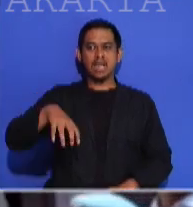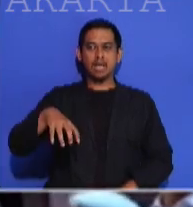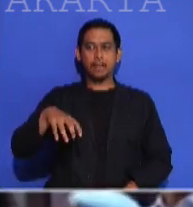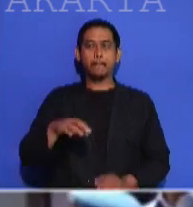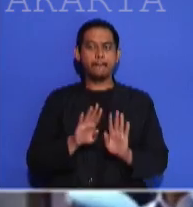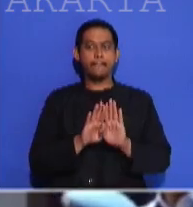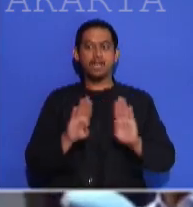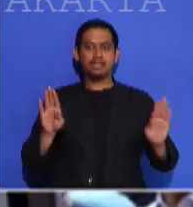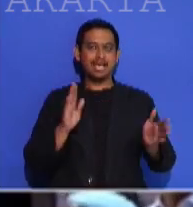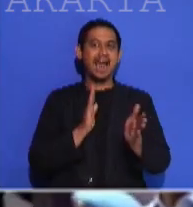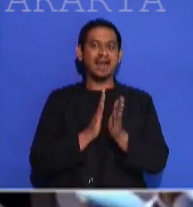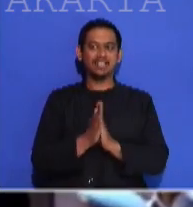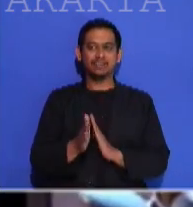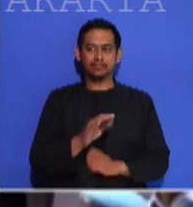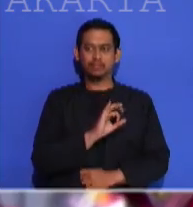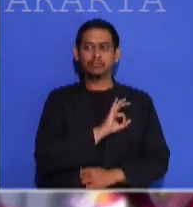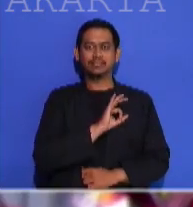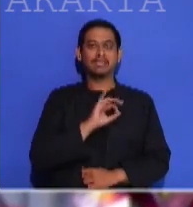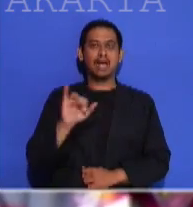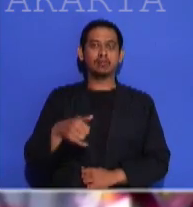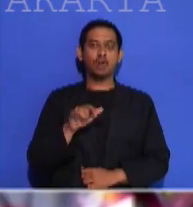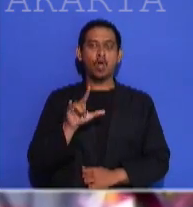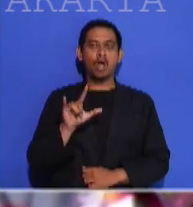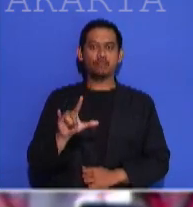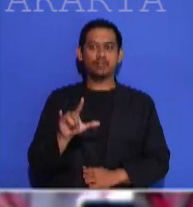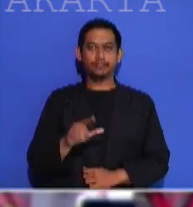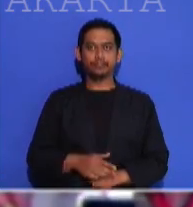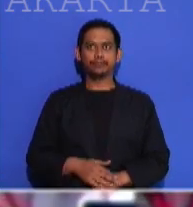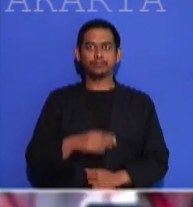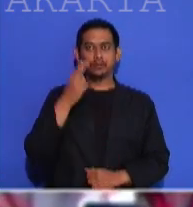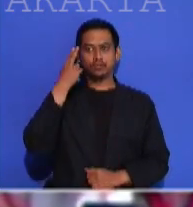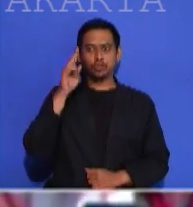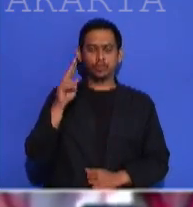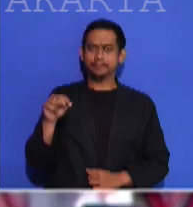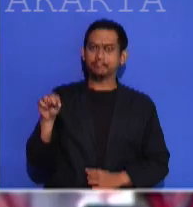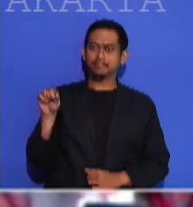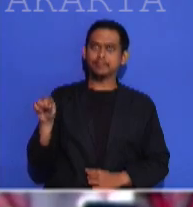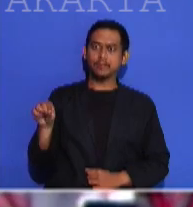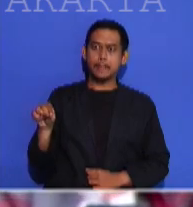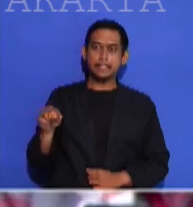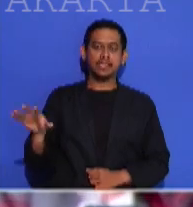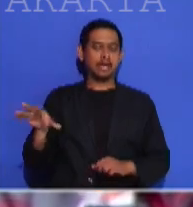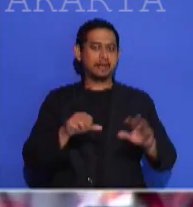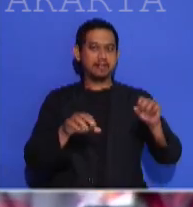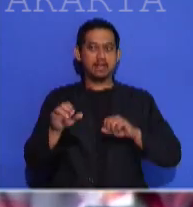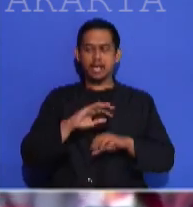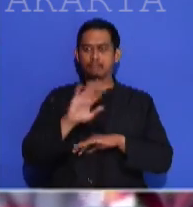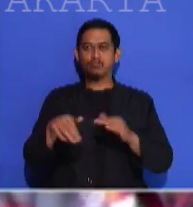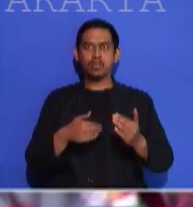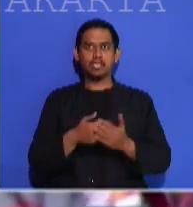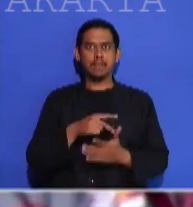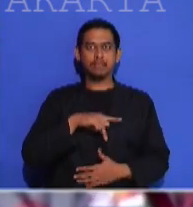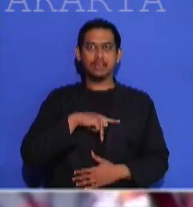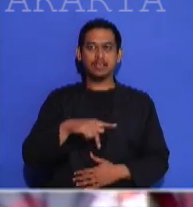dibuka langsung oleh Presiden Joko Widodo amanatnya Presiden Joko Widodo mengajak semua peserta dan penyelenggara